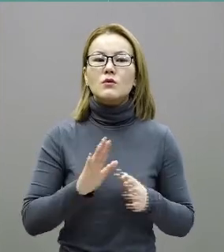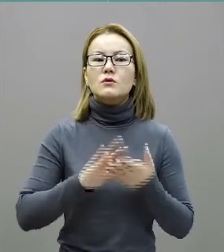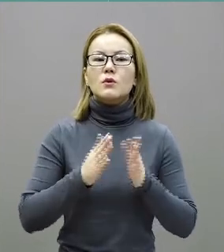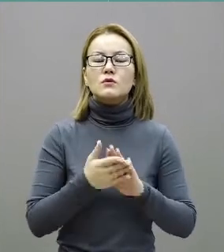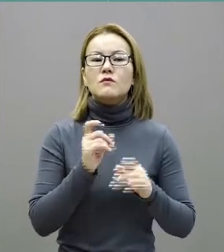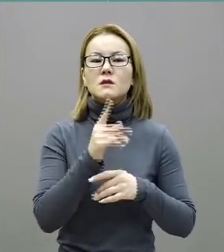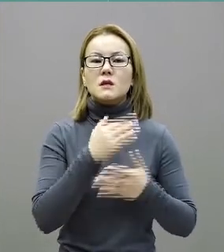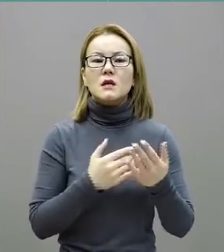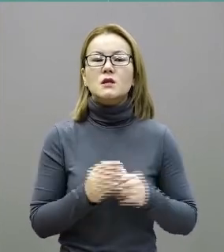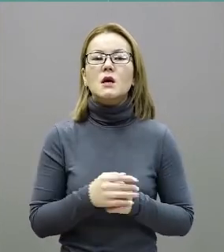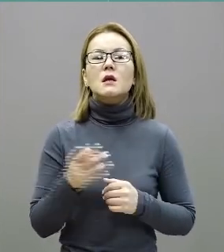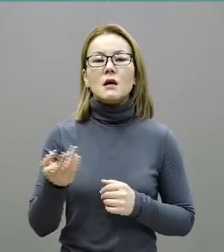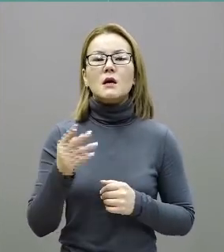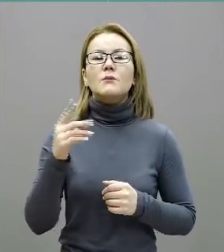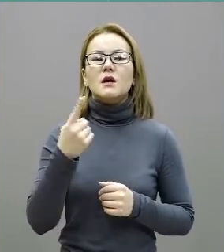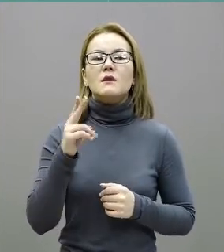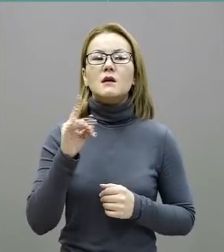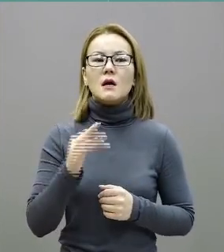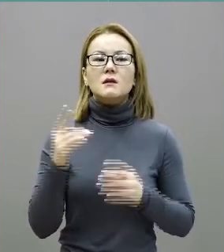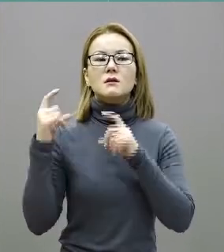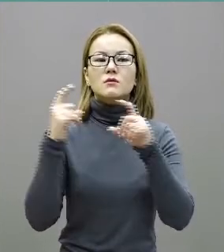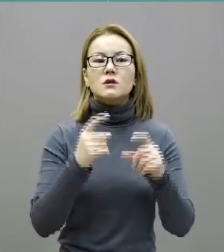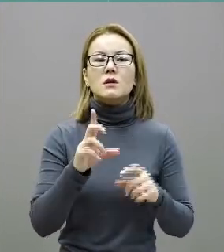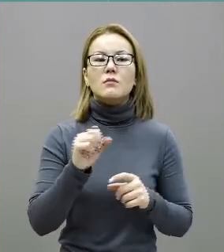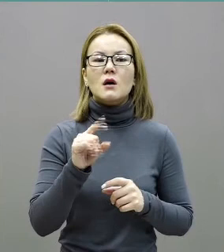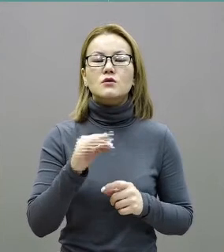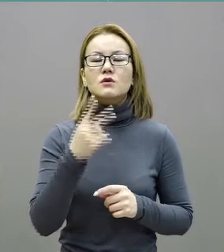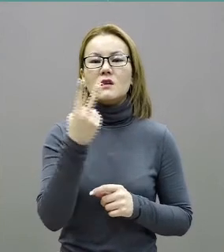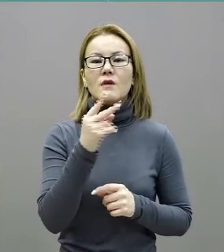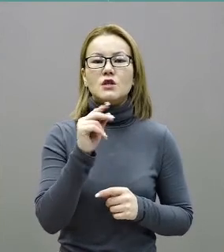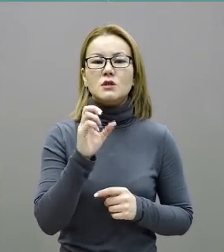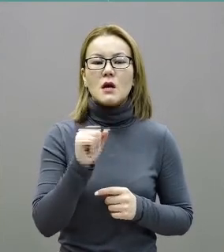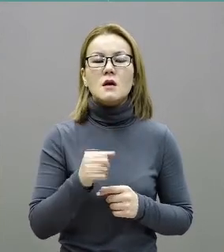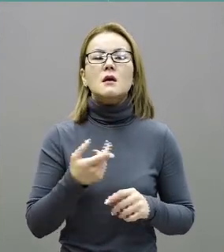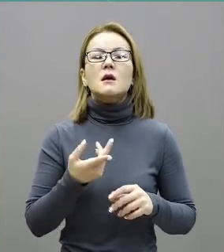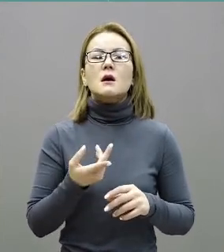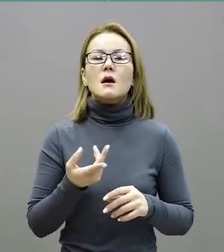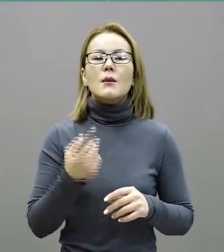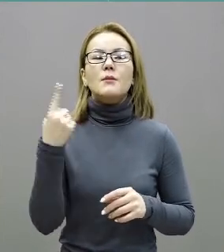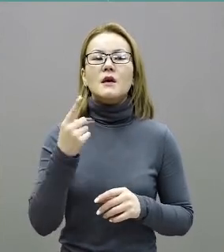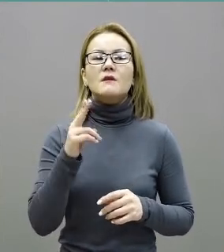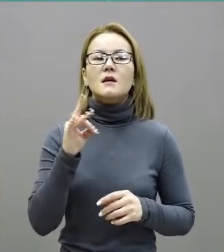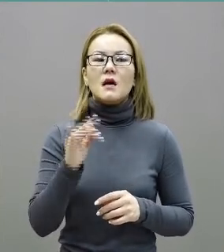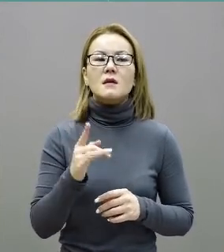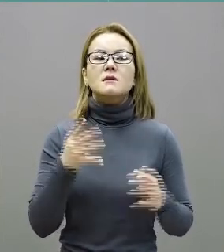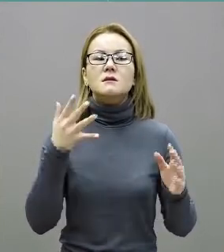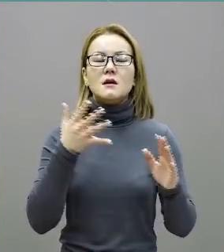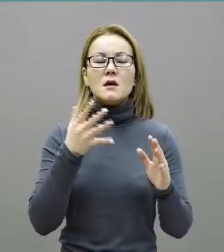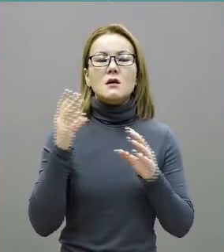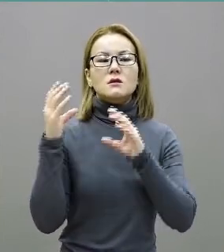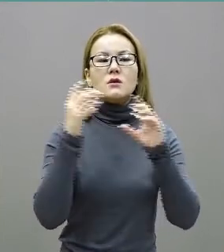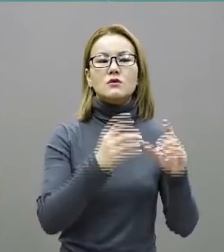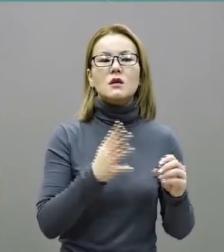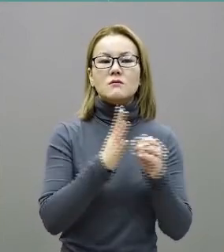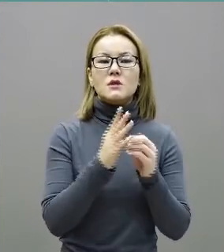условию задачи так как первый экран в этом случае разгружают баржу за два часа таким образом кран разгружает баржу